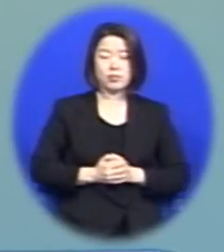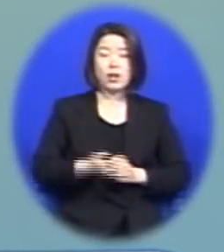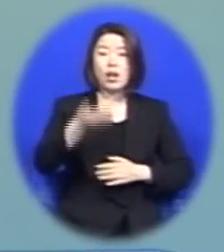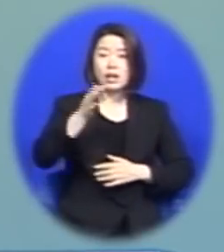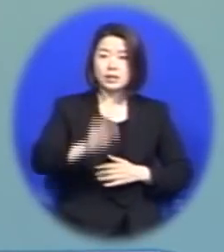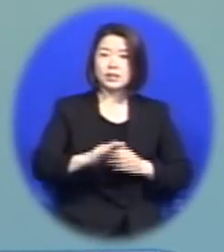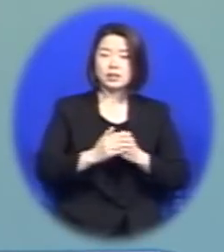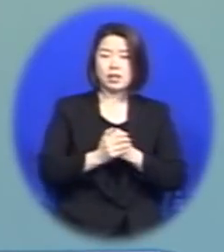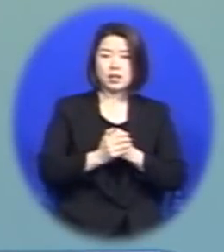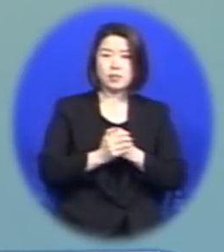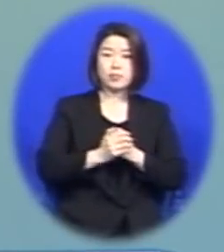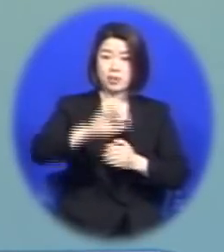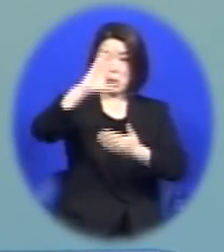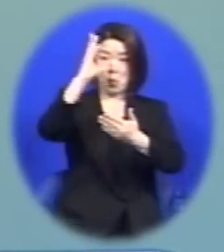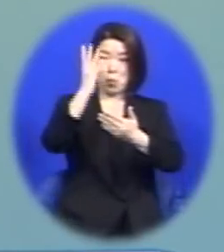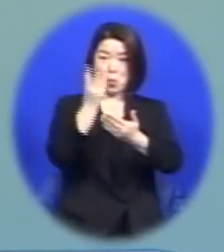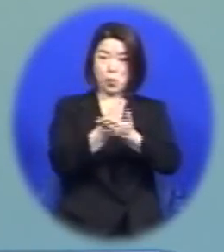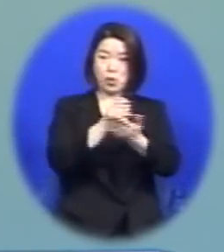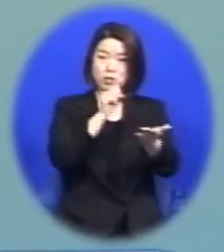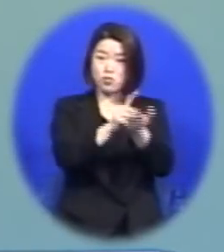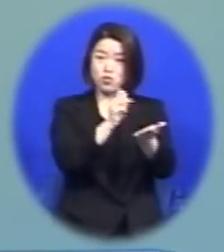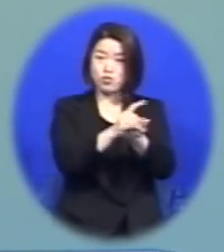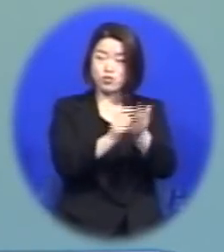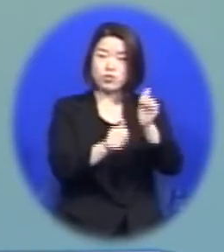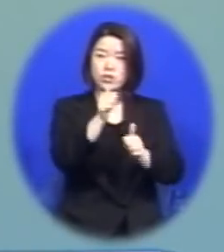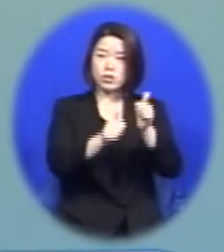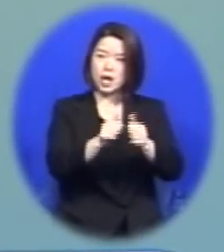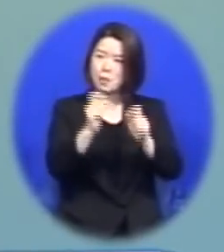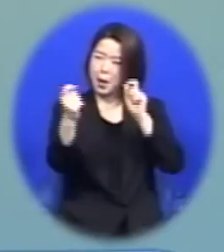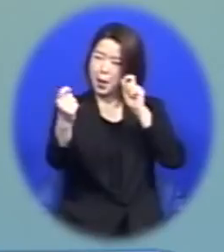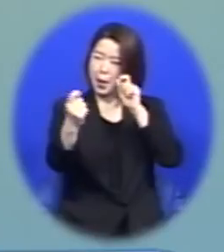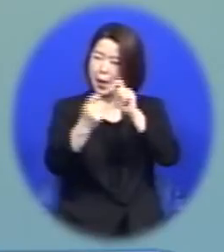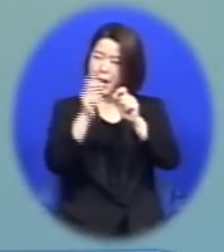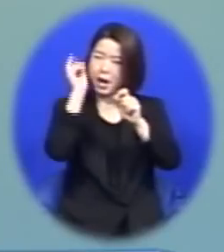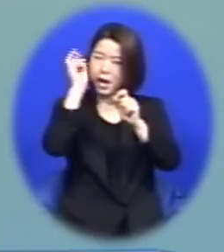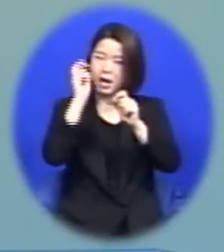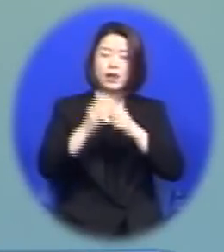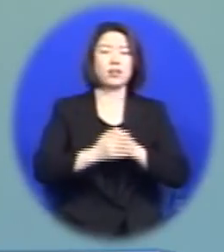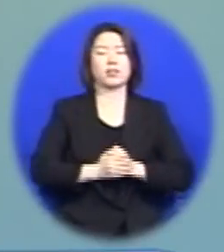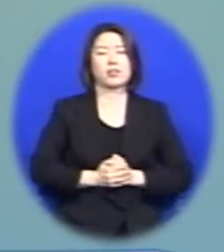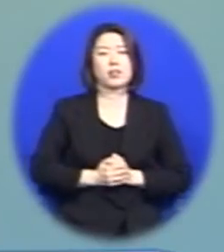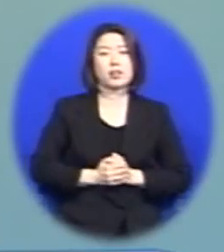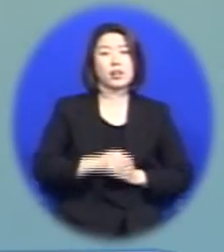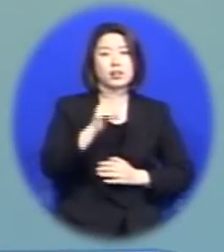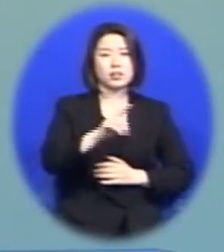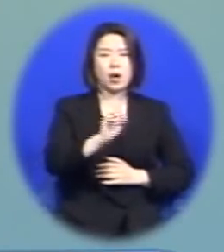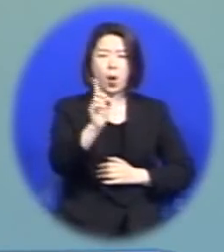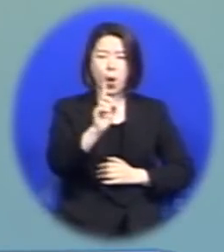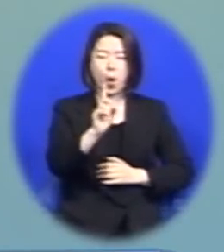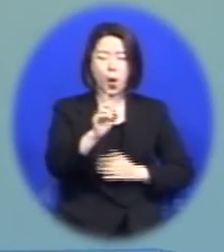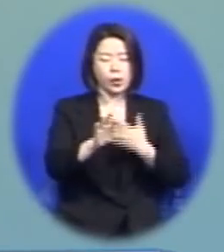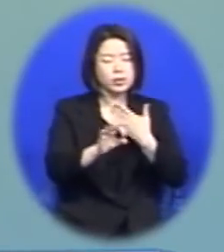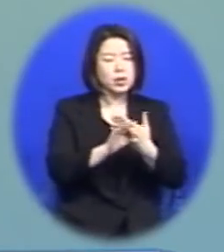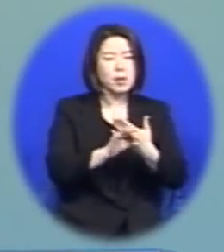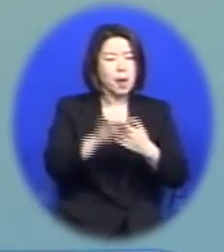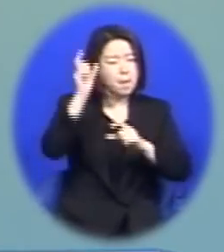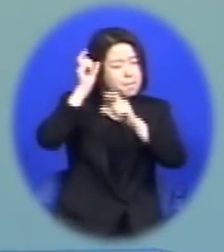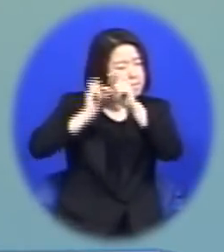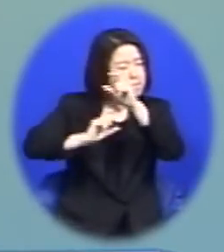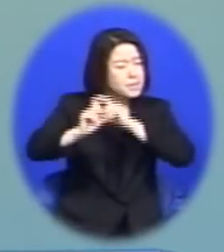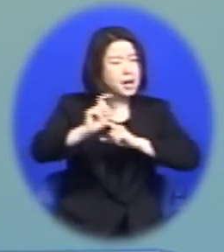그런데 이제 월드컵 축구 경기가 아마 얼마 안있으면 있을 것 같은데 그건 어쩌면 그렇게 밤을 새 가지고도